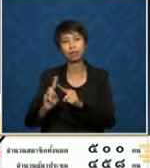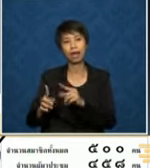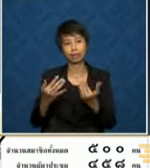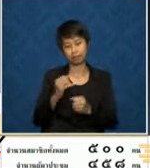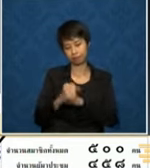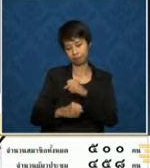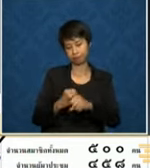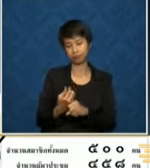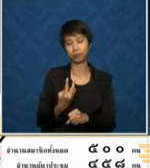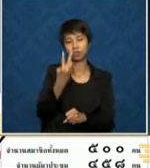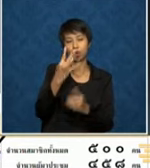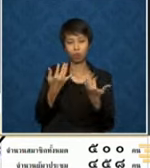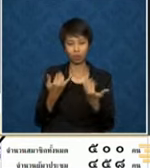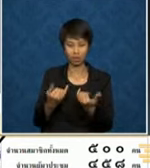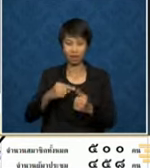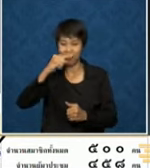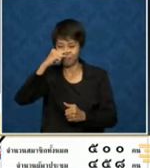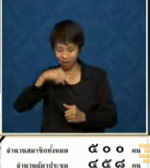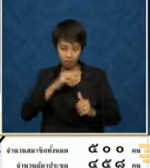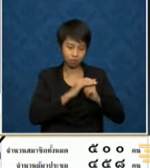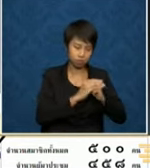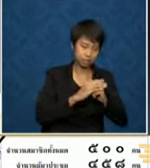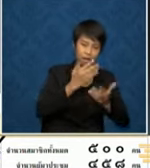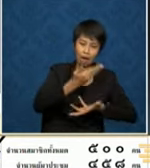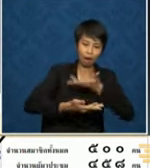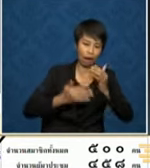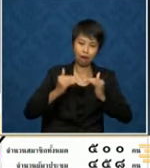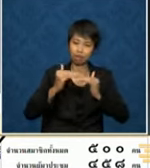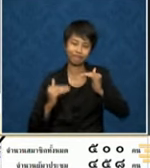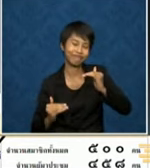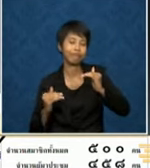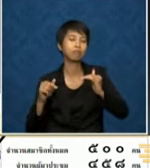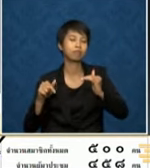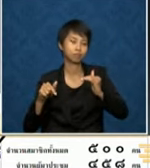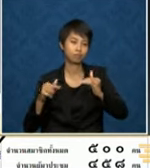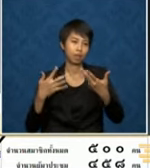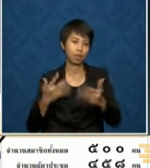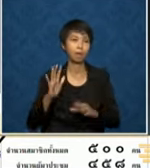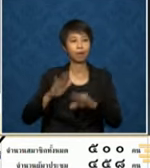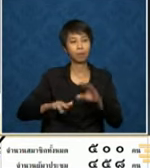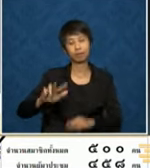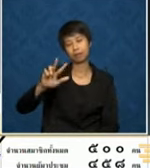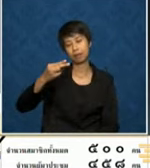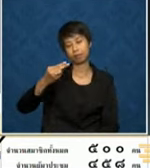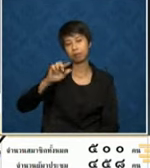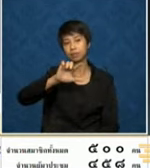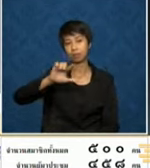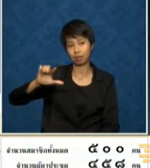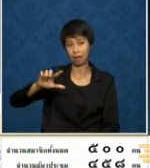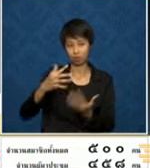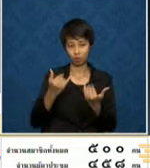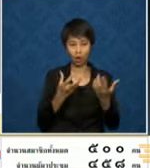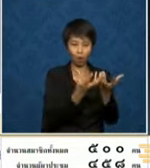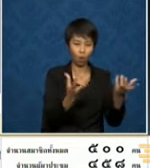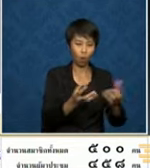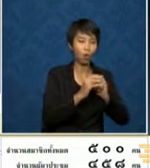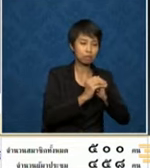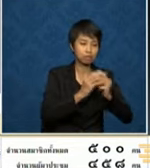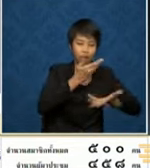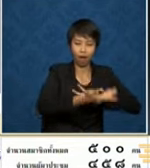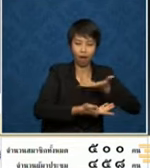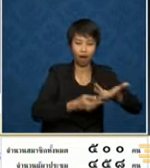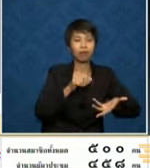แล้วที่ประเทศไทยขาดดุลการค้ากับประเทศจีนนะคะสำหรับปี66เนี่ยขาดดุลไปแล้วเกือบ 30,000 ล้านบาทสินค้าจีนที่ไหลทะลักเข้ามาตีนะ